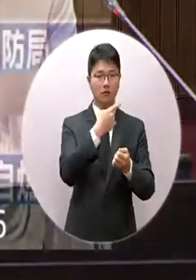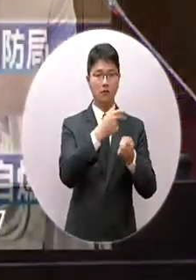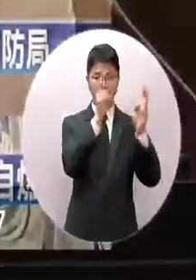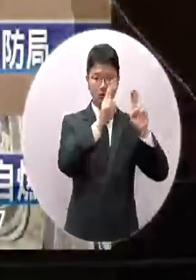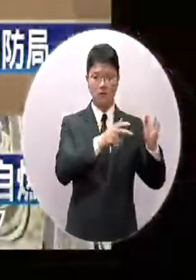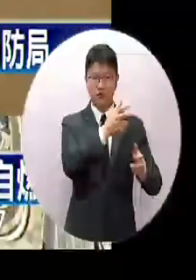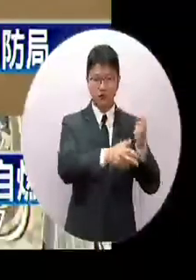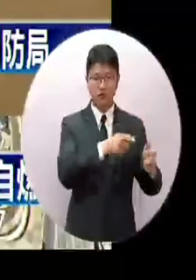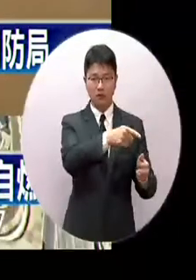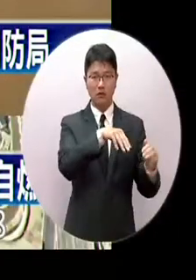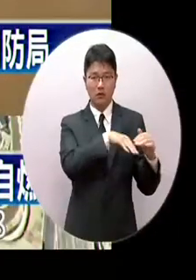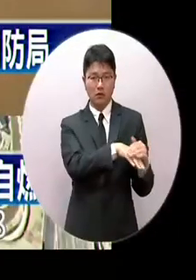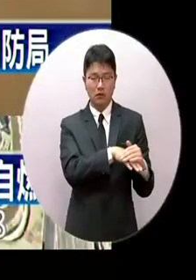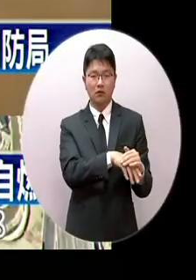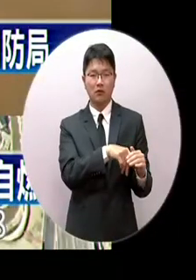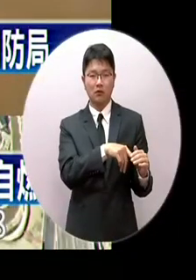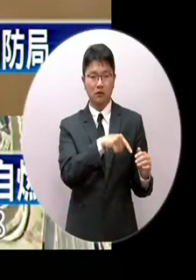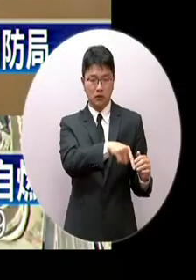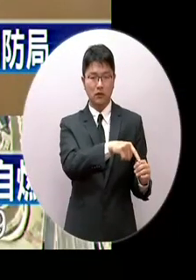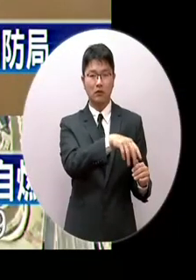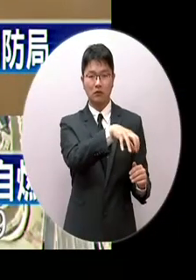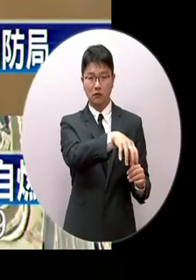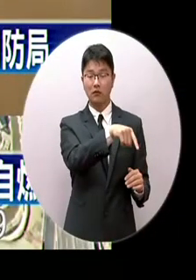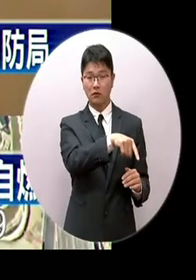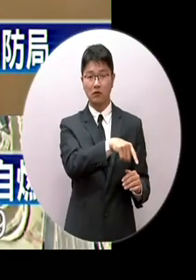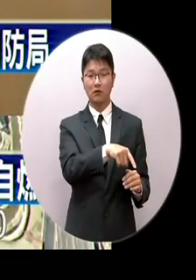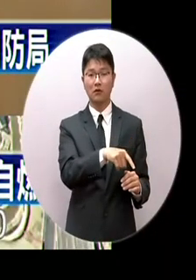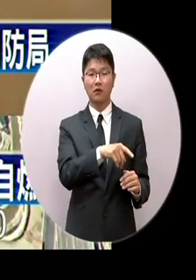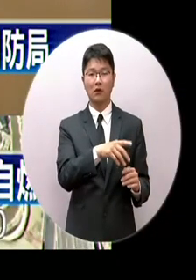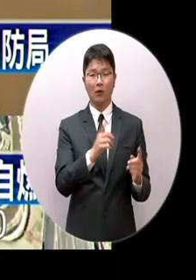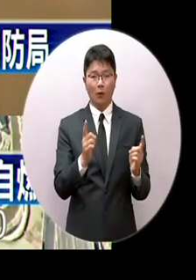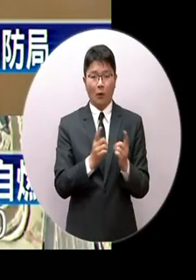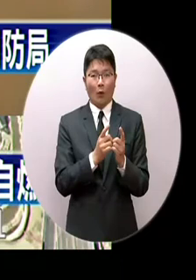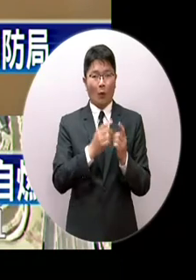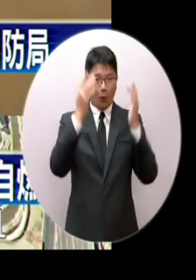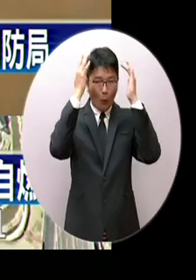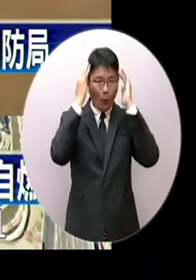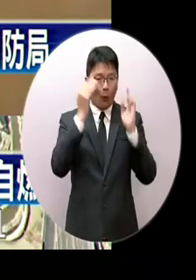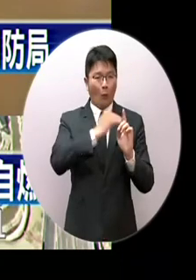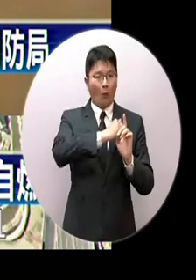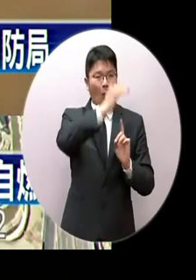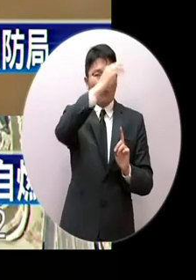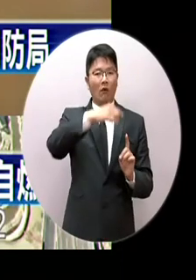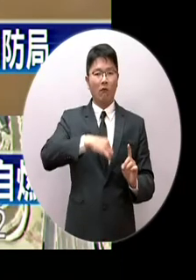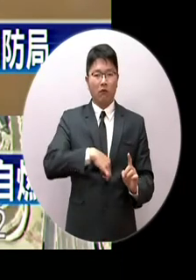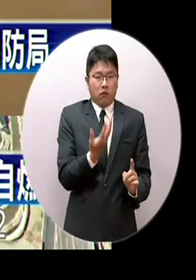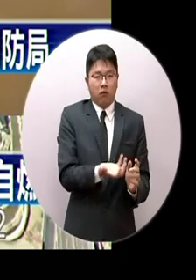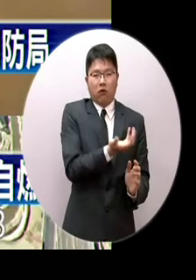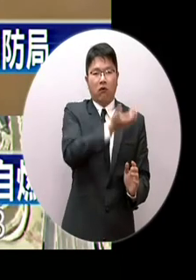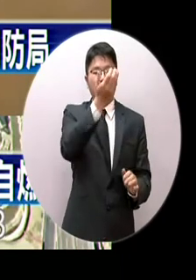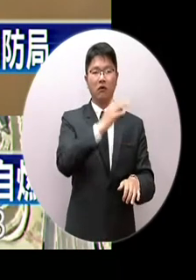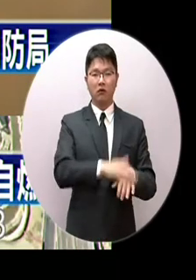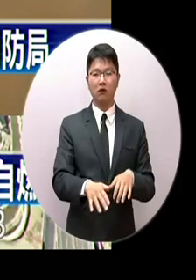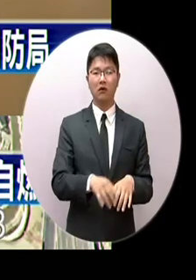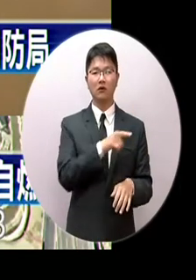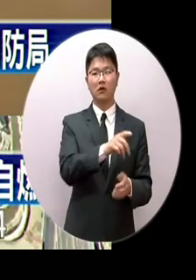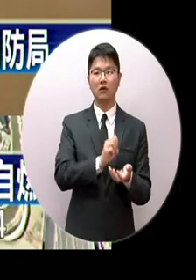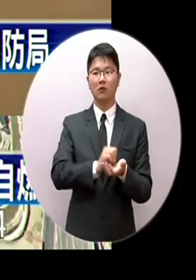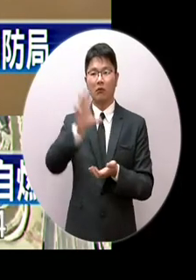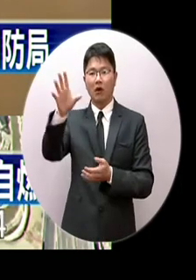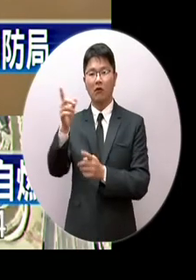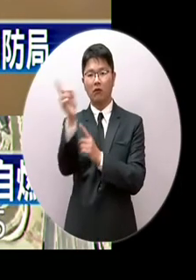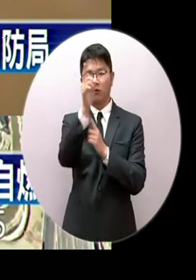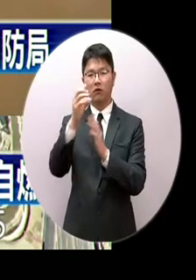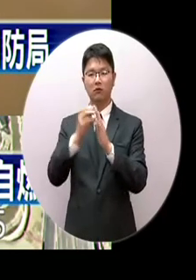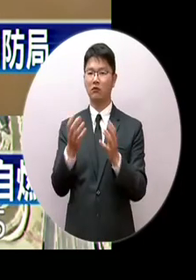力发电厂的储存煤的地方啊，它碰到高温，在储存的时候它就会自燃，它不敢报告给消防